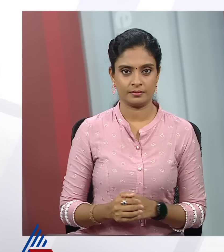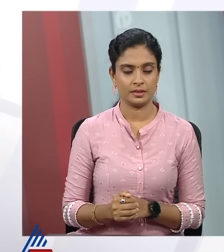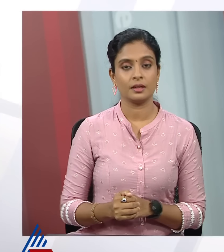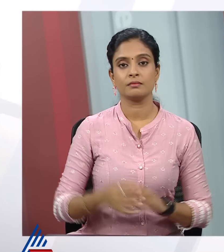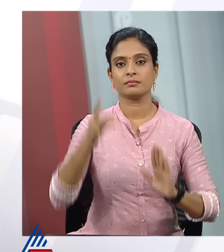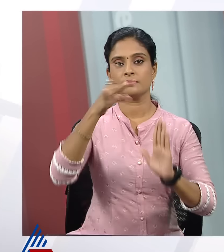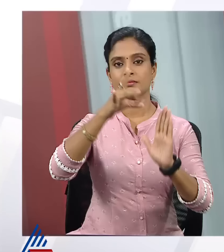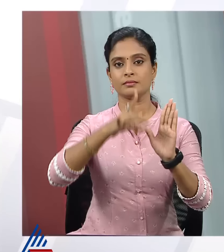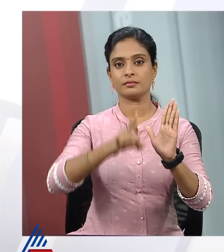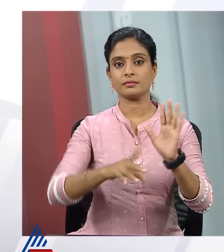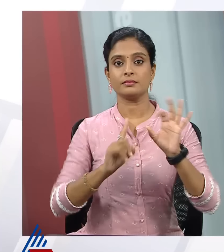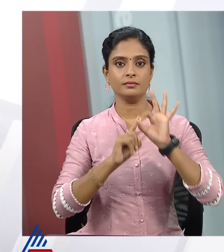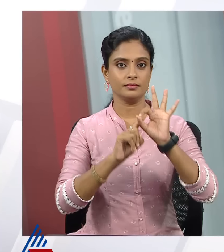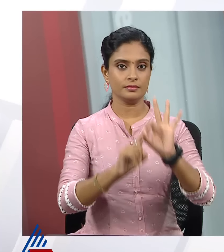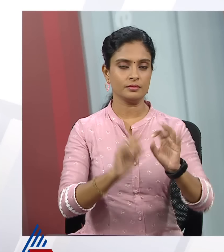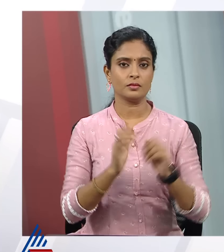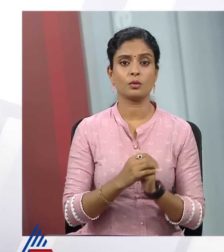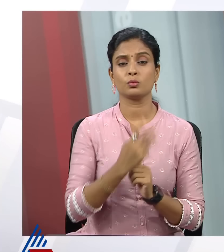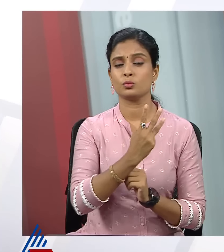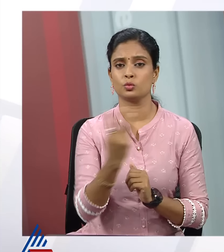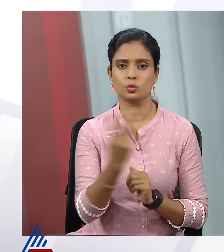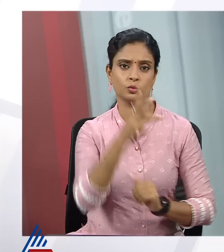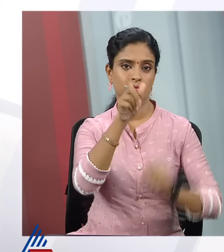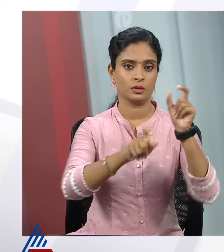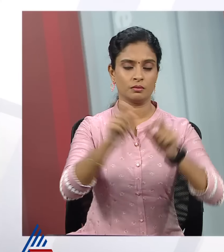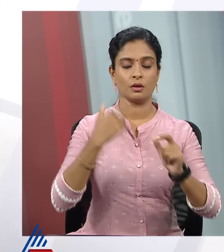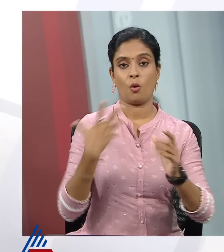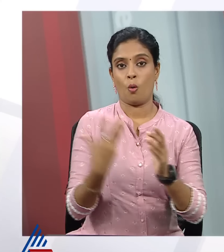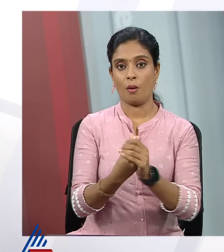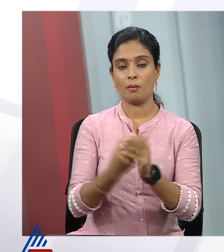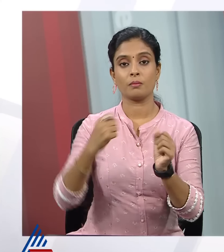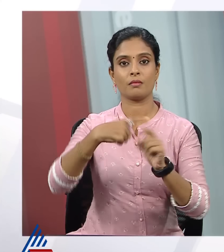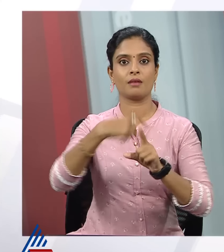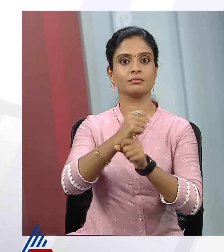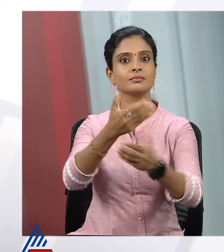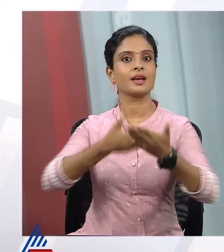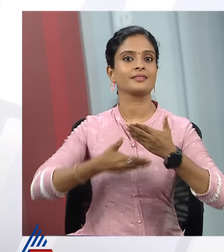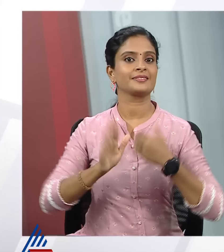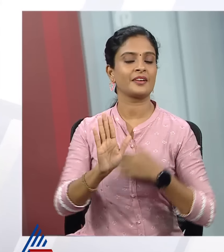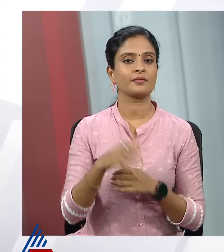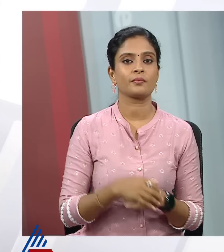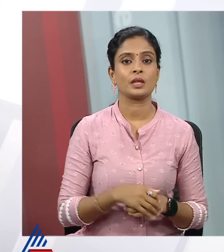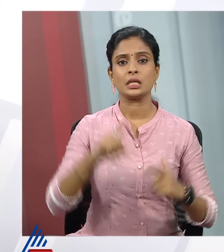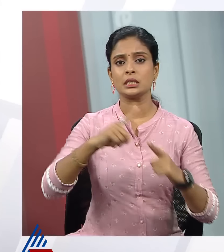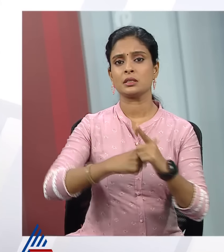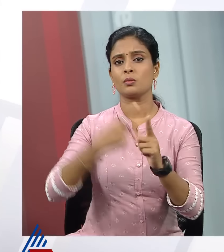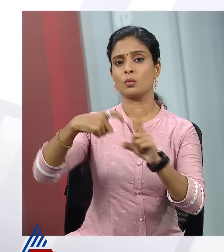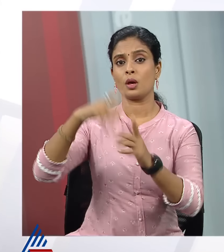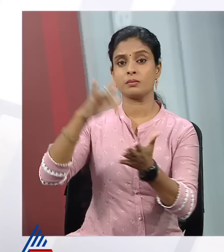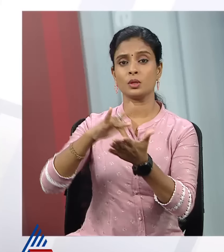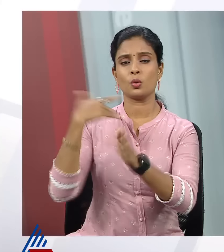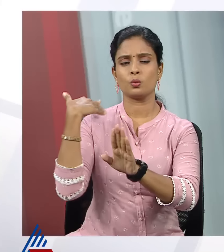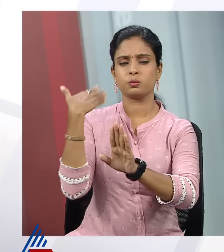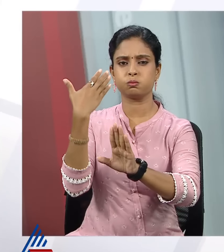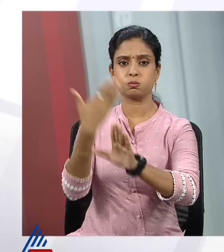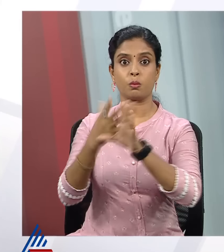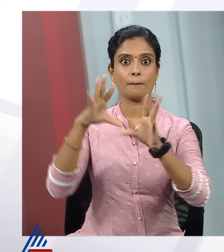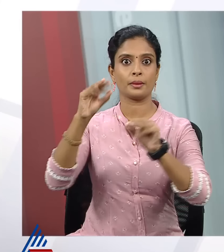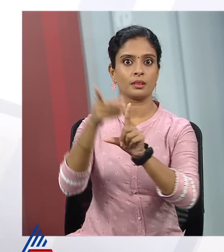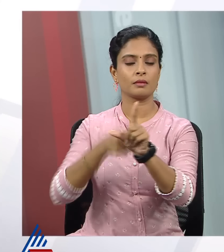ബിനുരാജ്, പ്രശാന്ത് രഘുവംശം, വൈശാഖാര്യൻ എന്നിവർ നമുക്കൊപ്പമുണ്ട്, അതിഥികളുമുണ്ട്. ജമ്മുകശ്മീരിൽ 10 വർഷത്തിന് ശേഷം നടന്ന നിയമസഭാ തെരഞ്ഞെടുപ്പിന്റെ